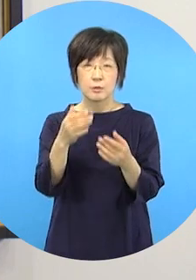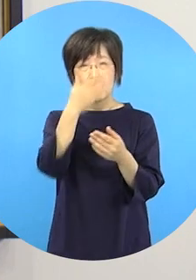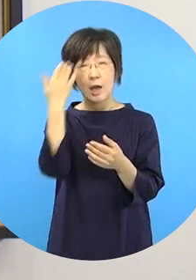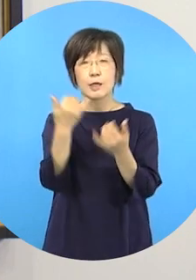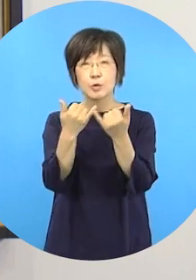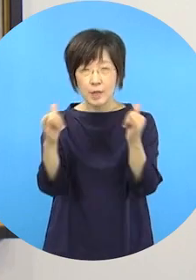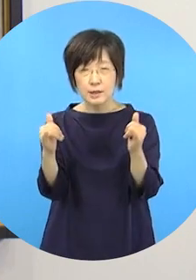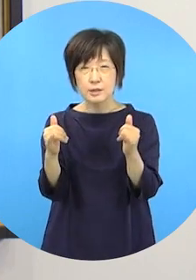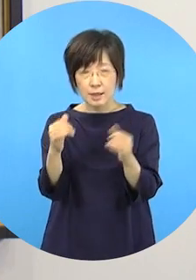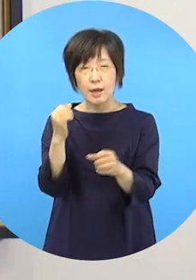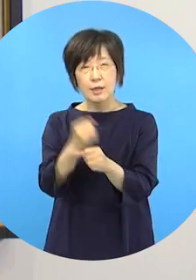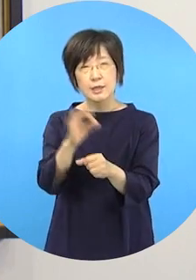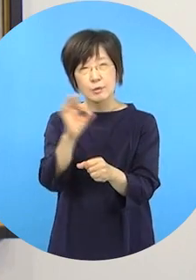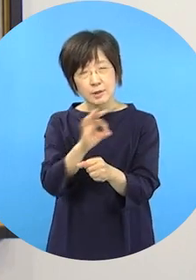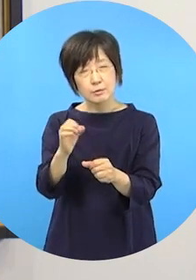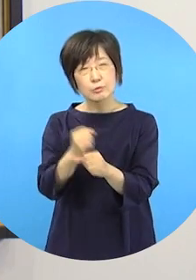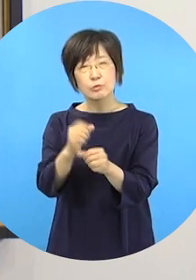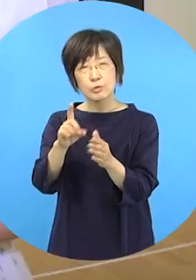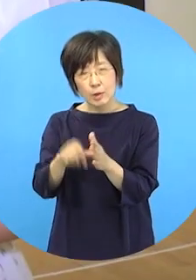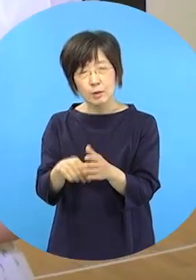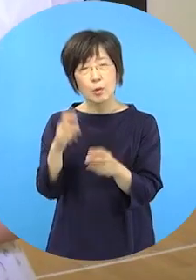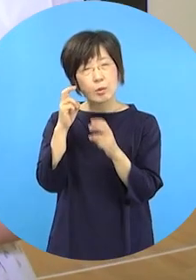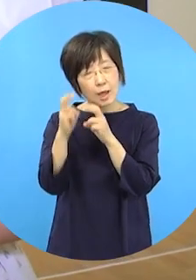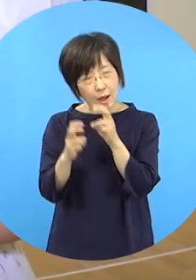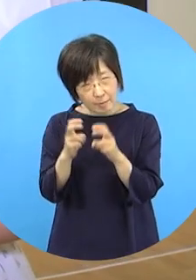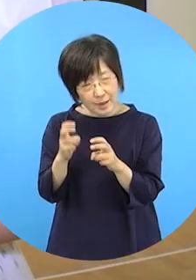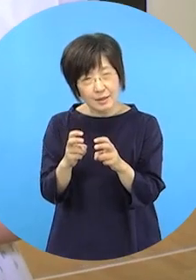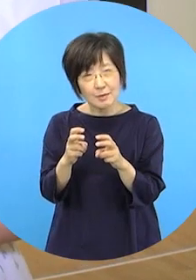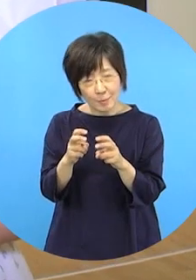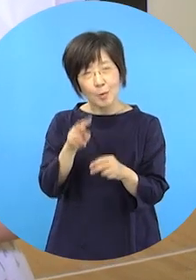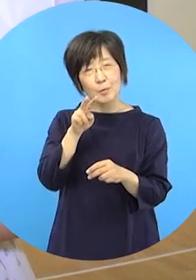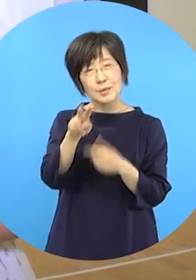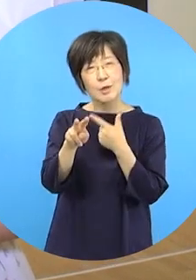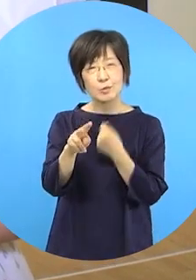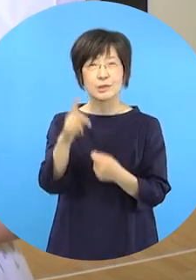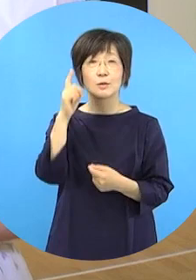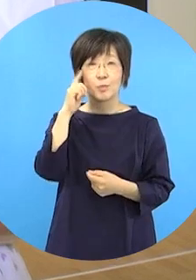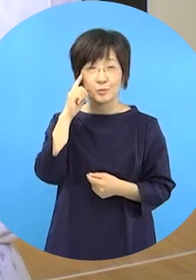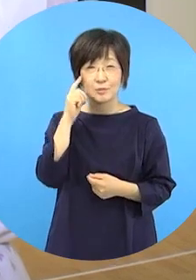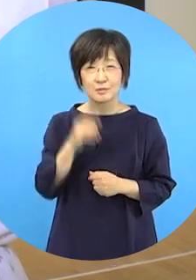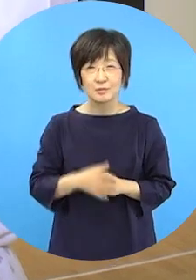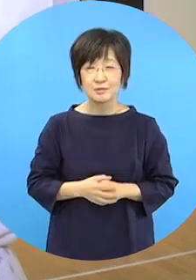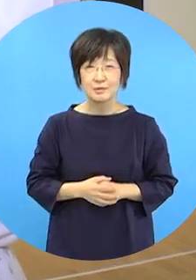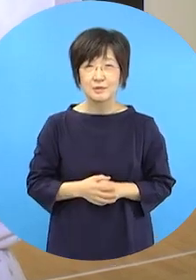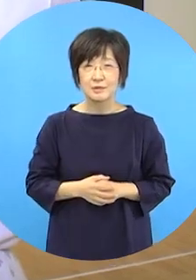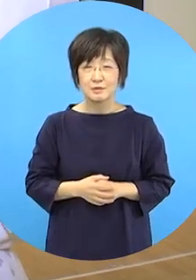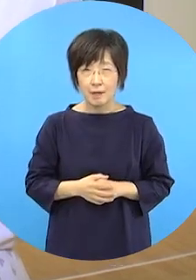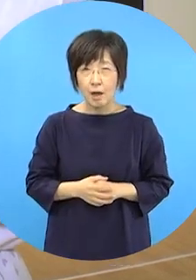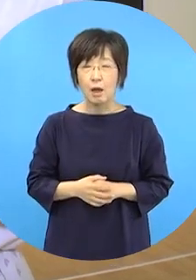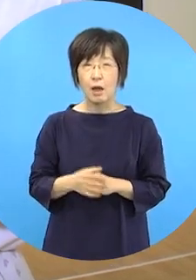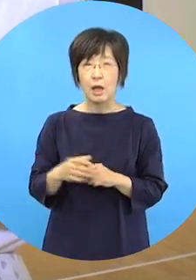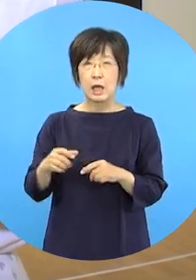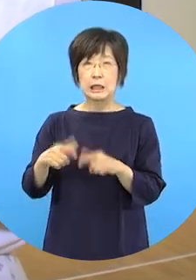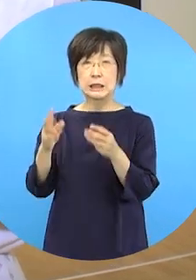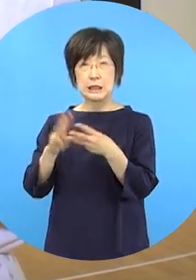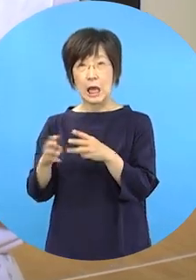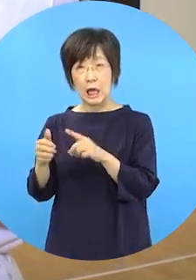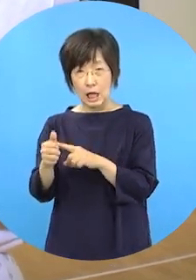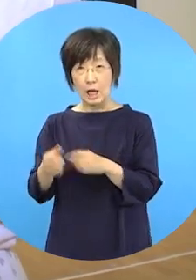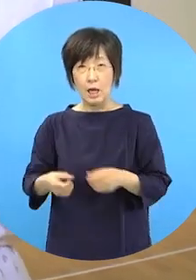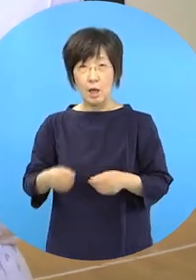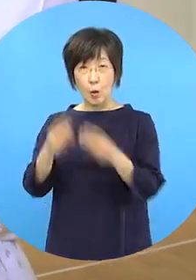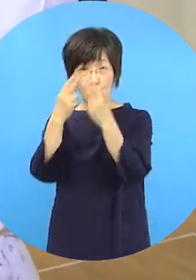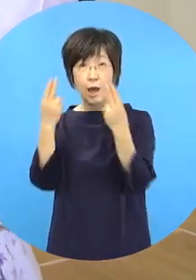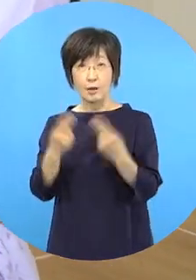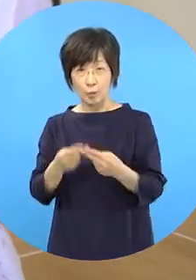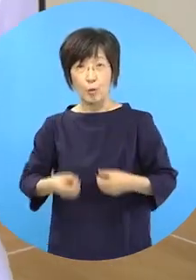ていく上での悩み、それを一緒にこのコーナーでは見てもらおうと思っています。 木田金次郎も北海道出身ですので、